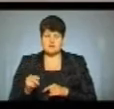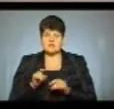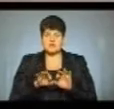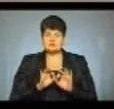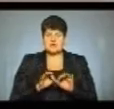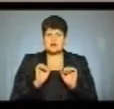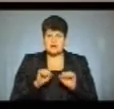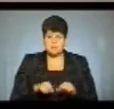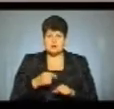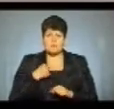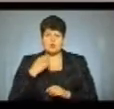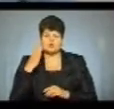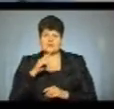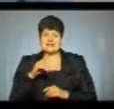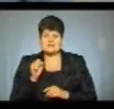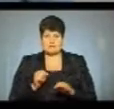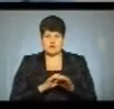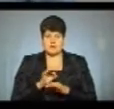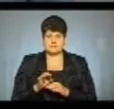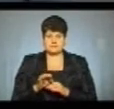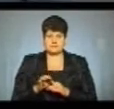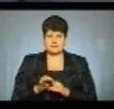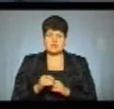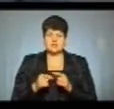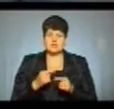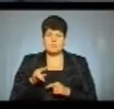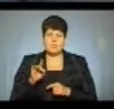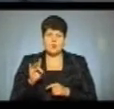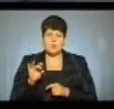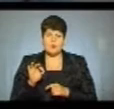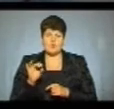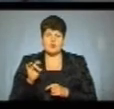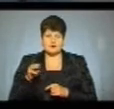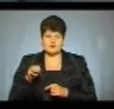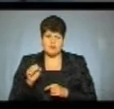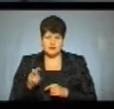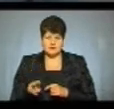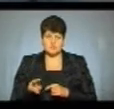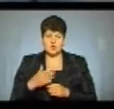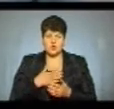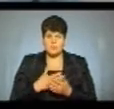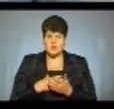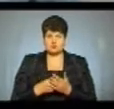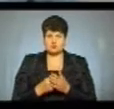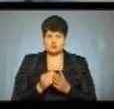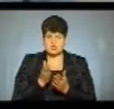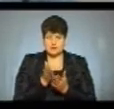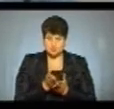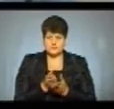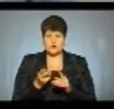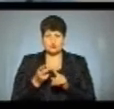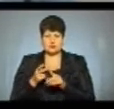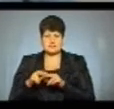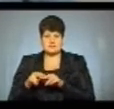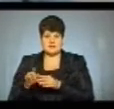як можна проголосувати за проєкт. Перше, це через портал «Тернопіль-бюджет.ЕДЕМ.ІН.ЮА», тобто портал громадського бюджету. Друге, з